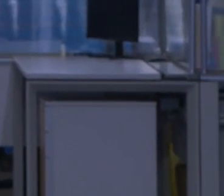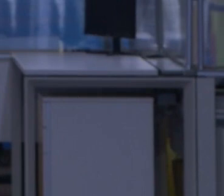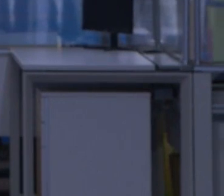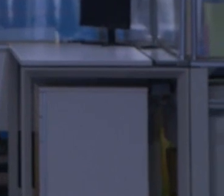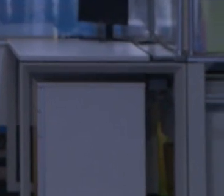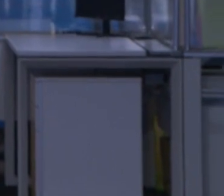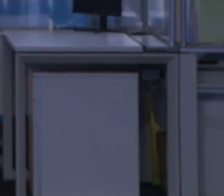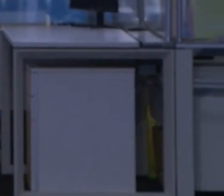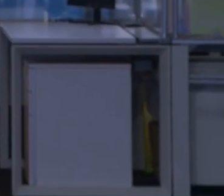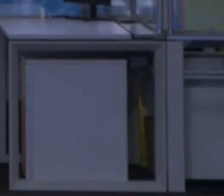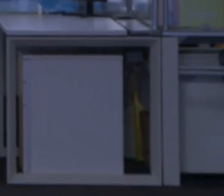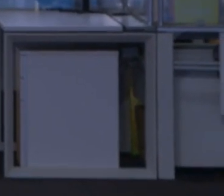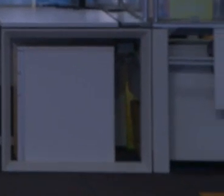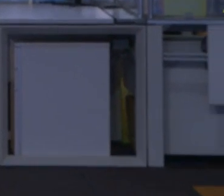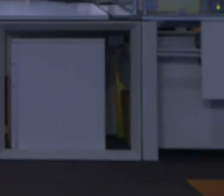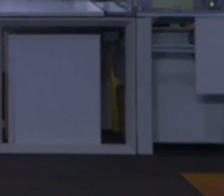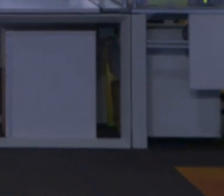komprehensif Assalamualaikum